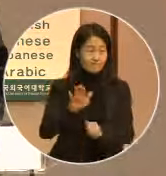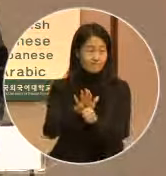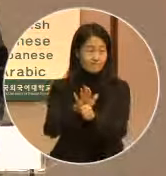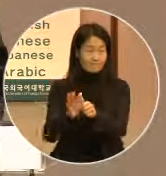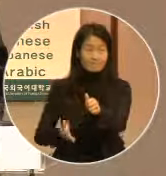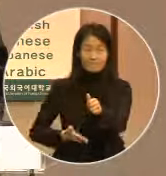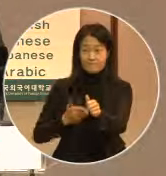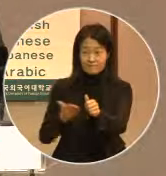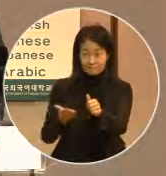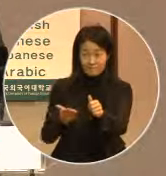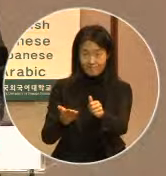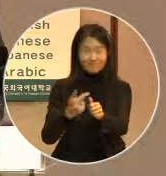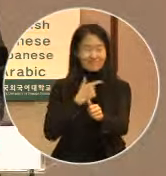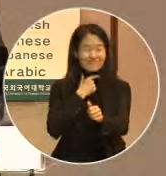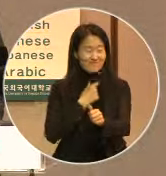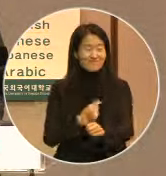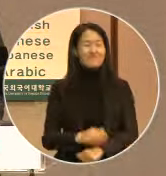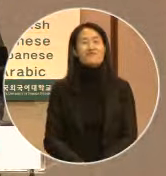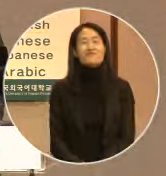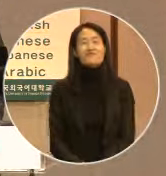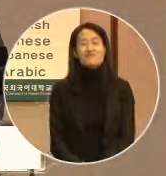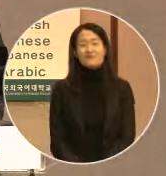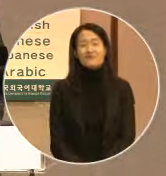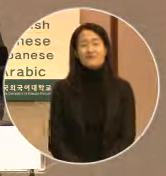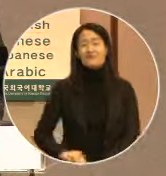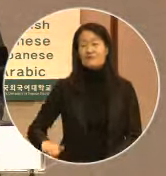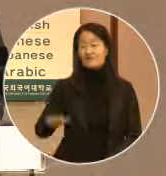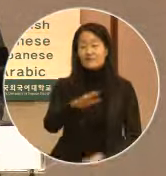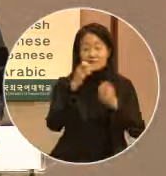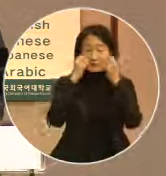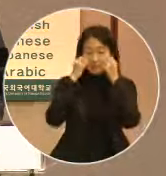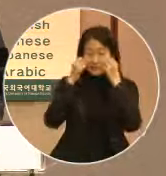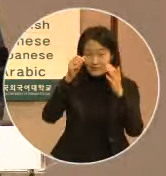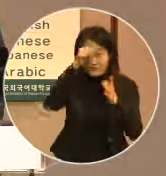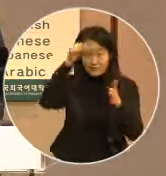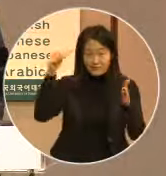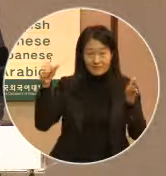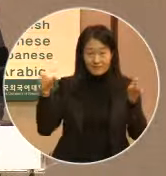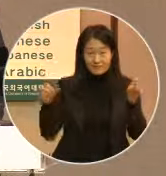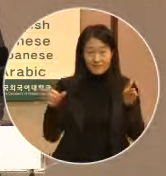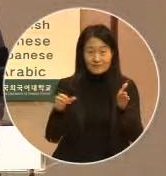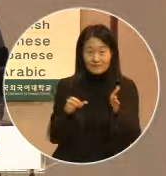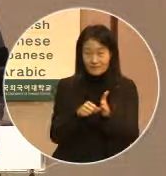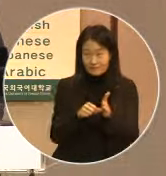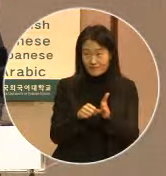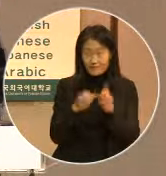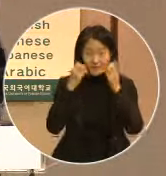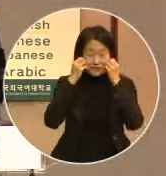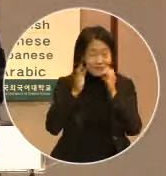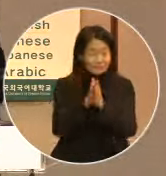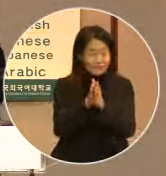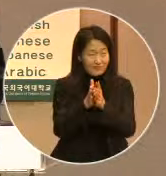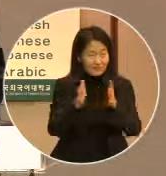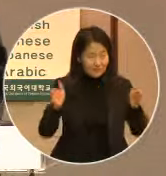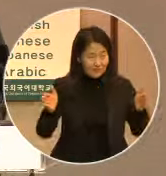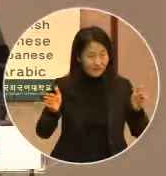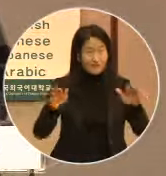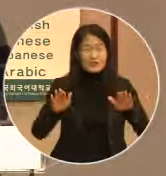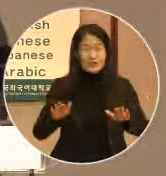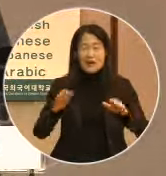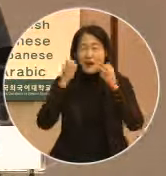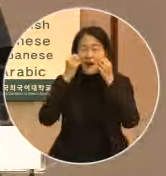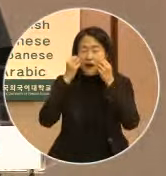격려와 응원을 보내드립니다. 여러분의 새로운 인생의 막이 오늘 새롭게 열리는 오늘